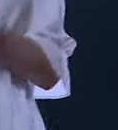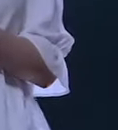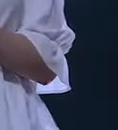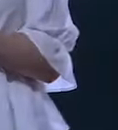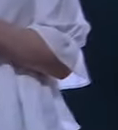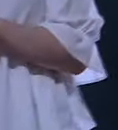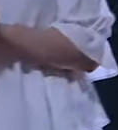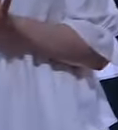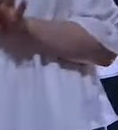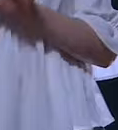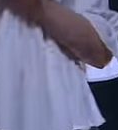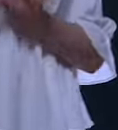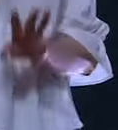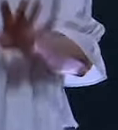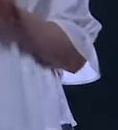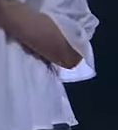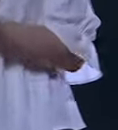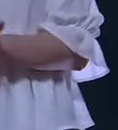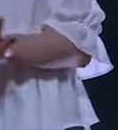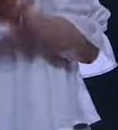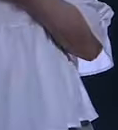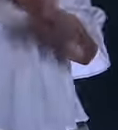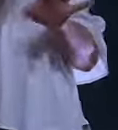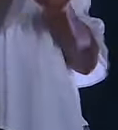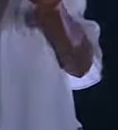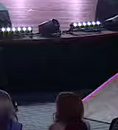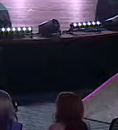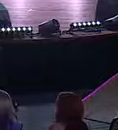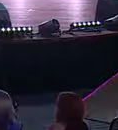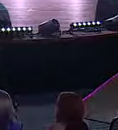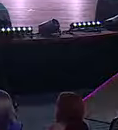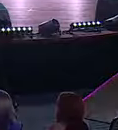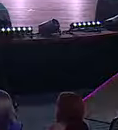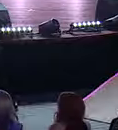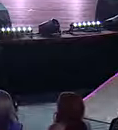Przeciw niemu tylko ty, on nie daje żadnych szans.